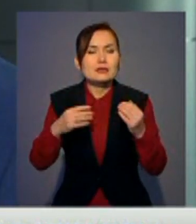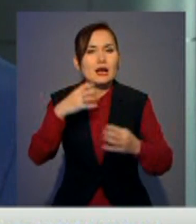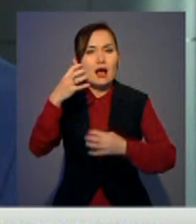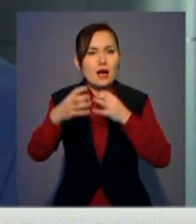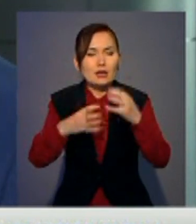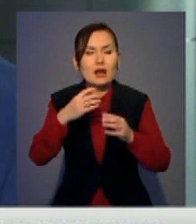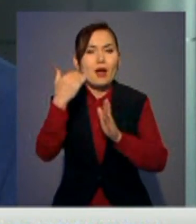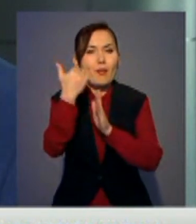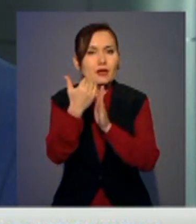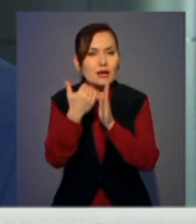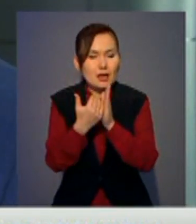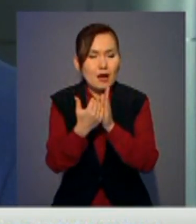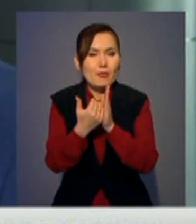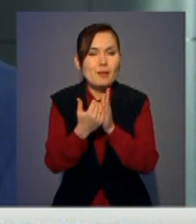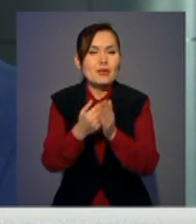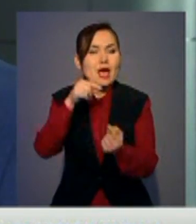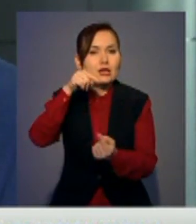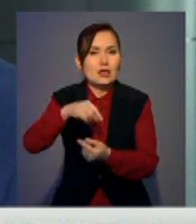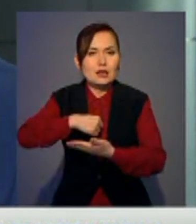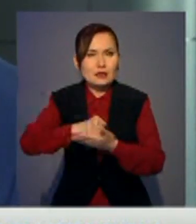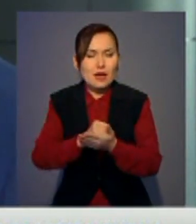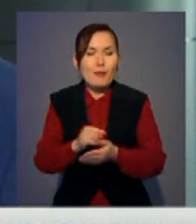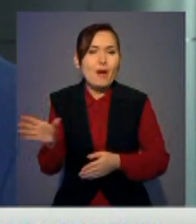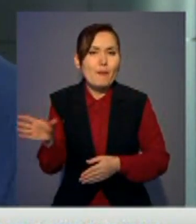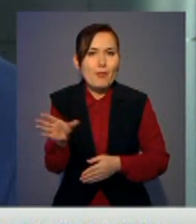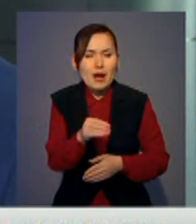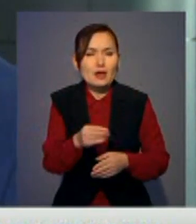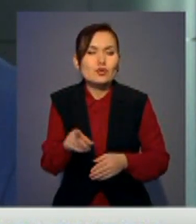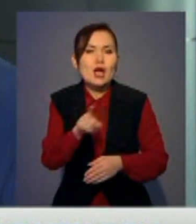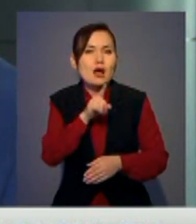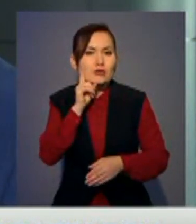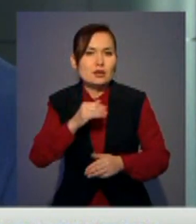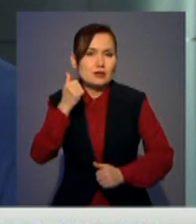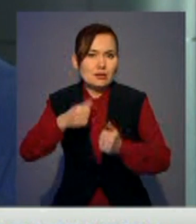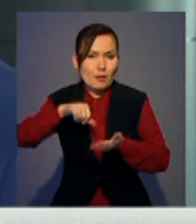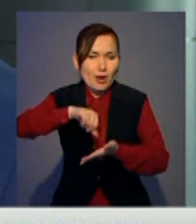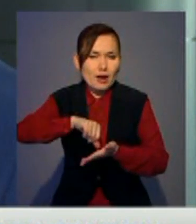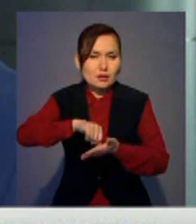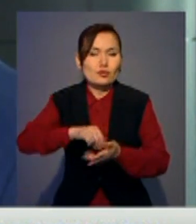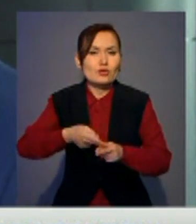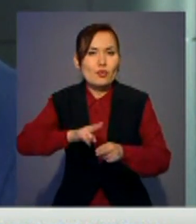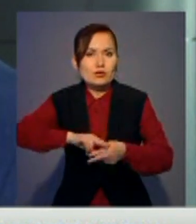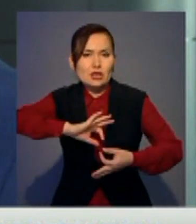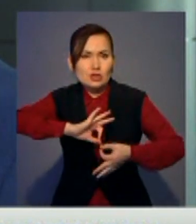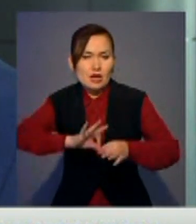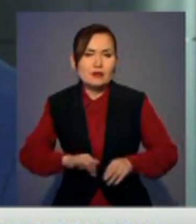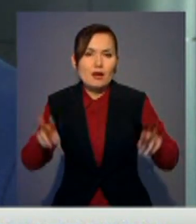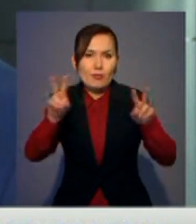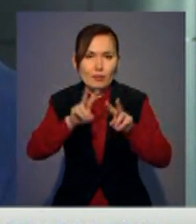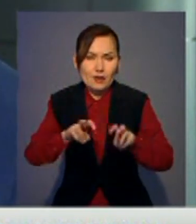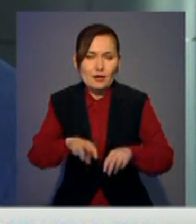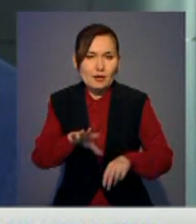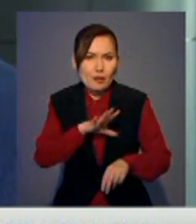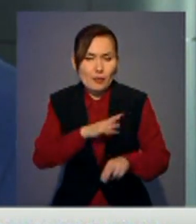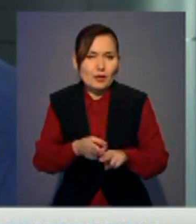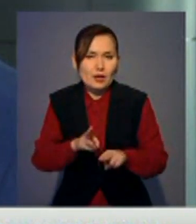Онда барлық істеген жұмыстары, сапалылығы, немесе уақыт көрсеткіштері бәрі объективті түрде бағаланады.